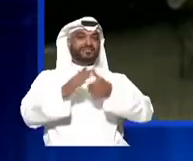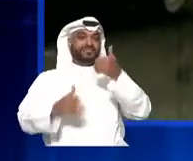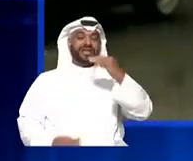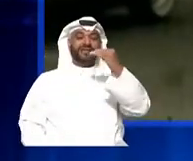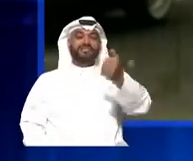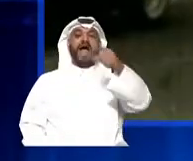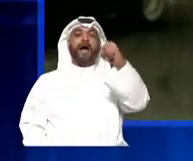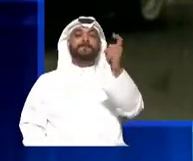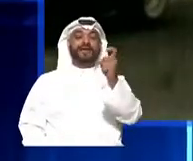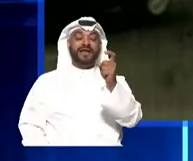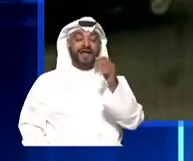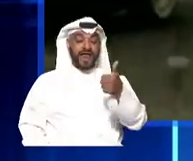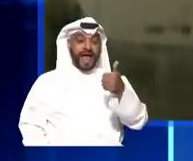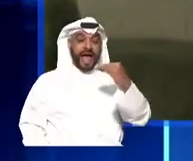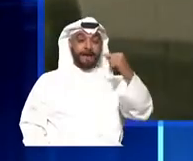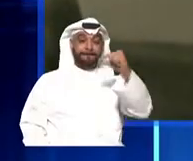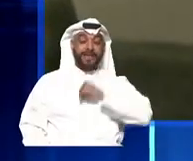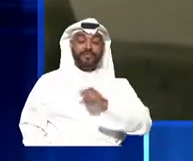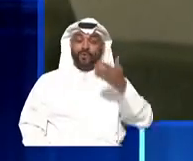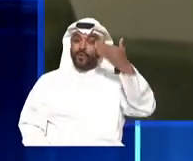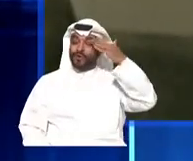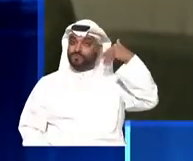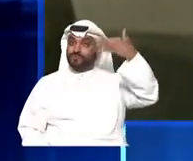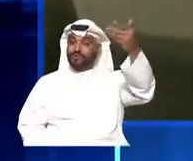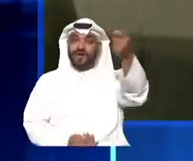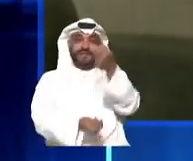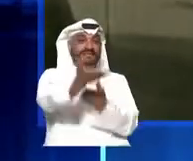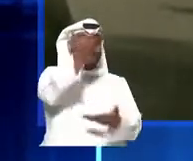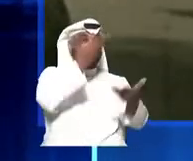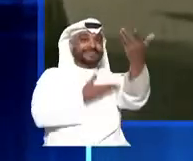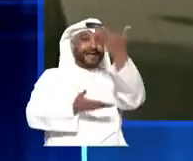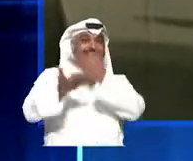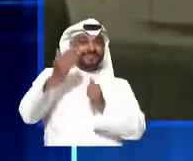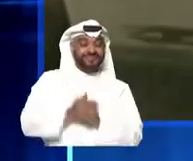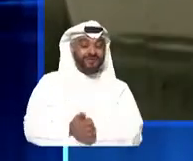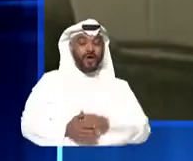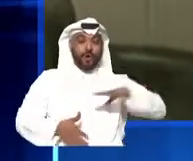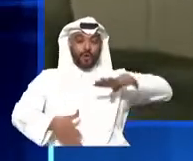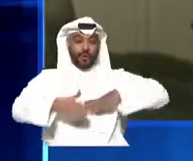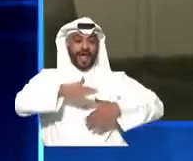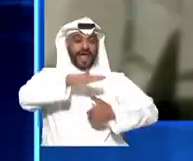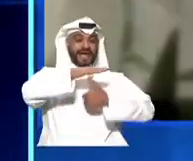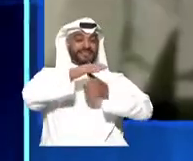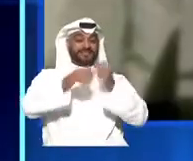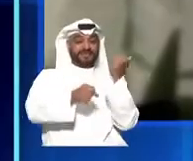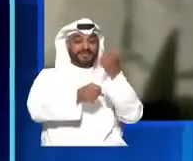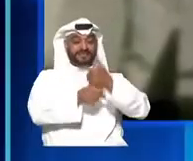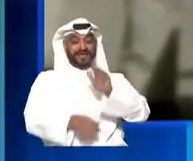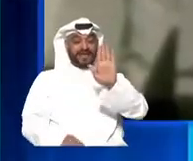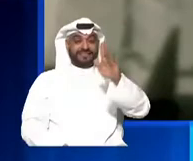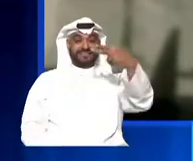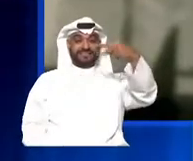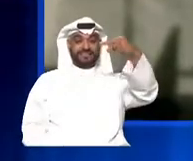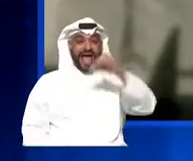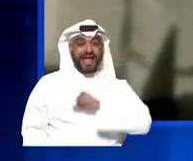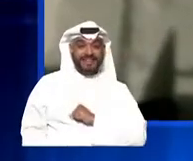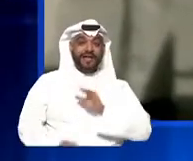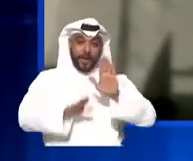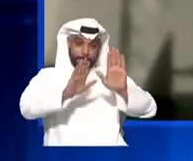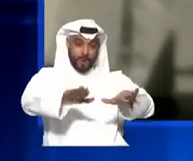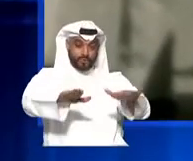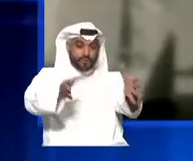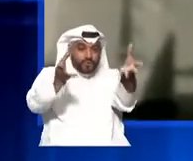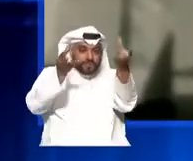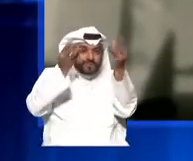الرؤى الاقتصادية، ومن ثم الشيخ أيضا الحقيقة سعد الذي عاش معه يعني خلال فترة تولي ولاية